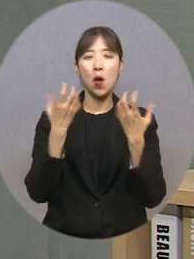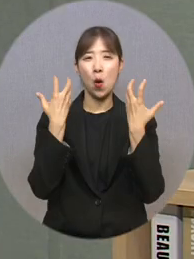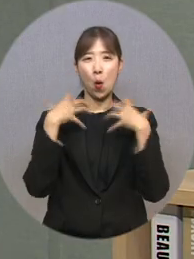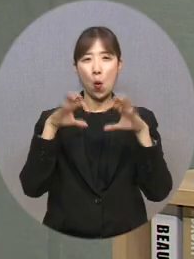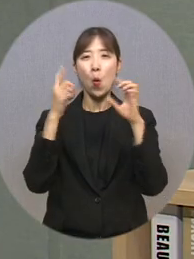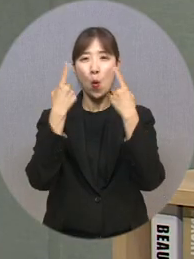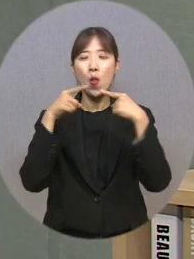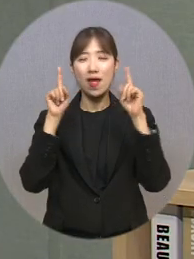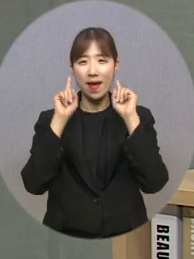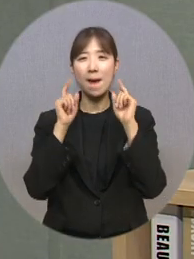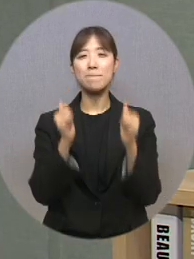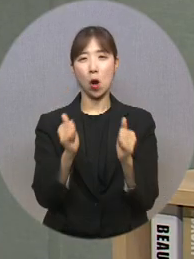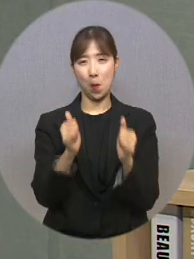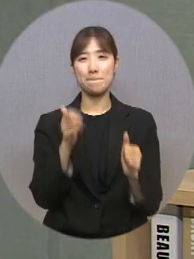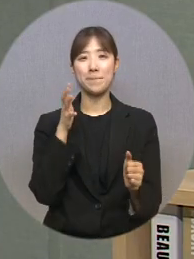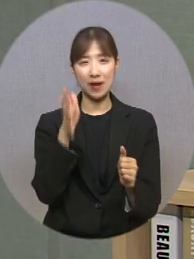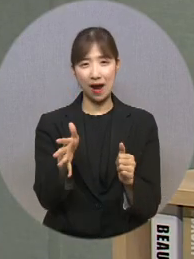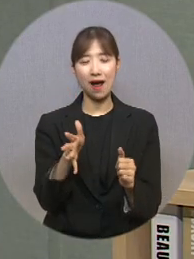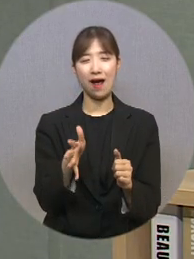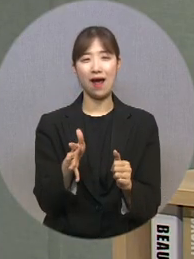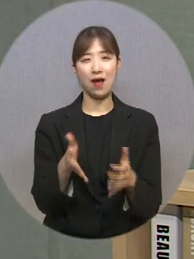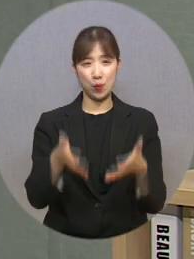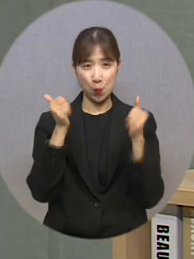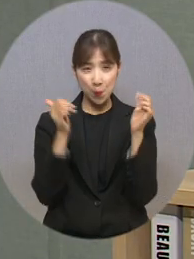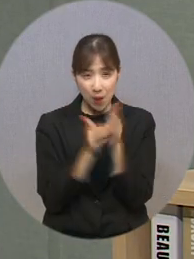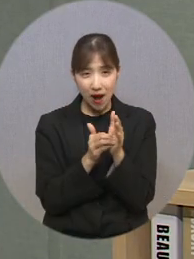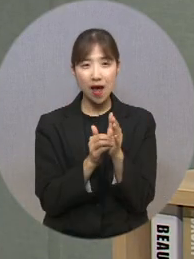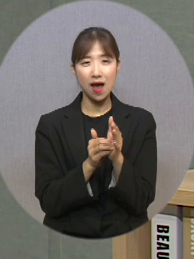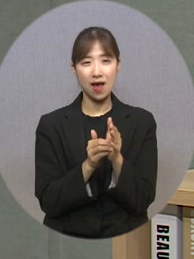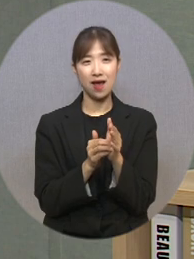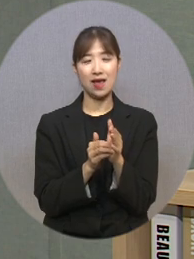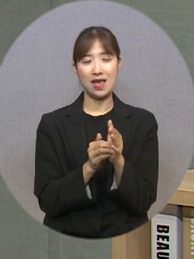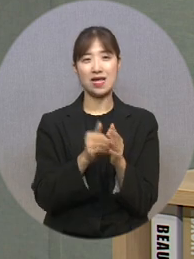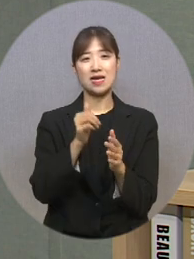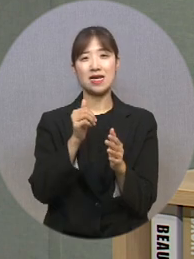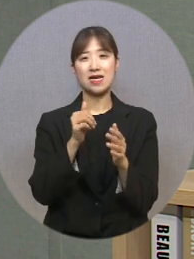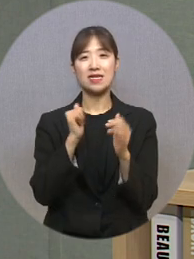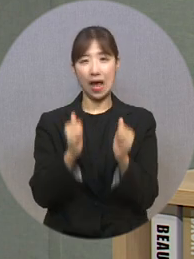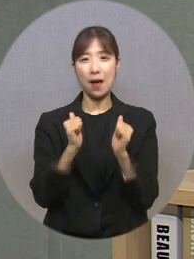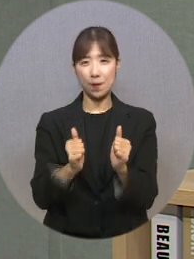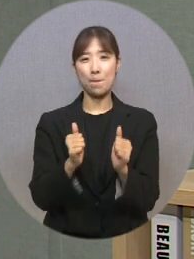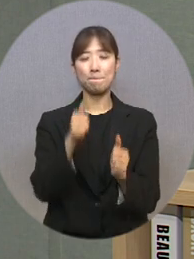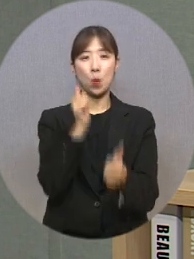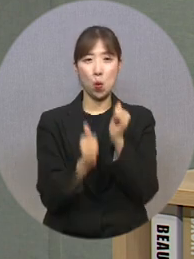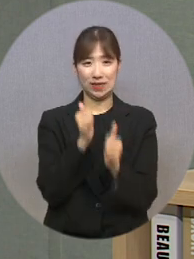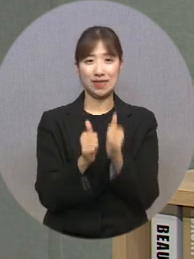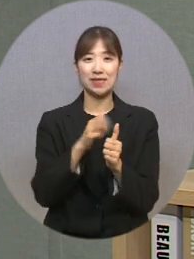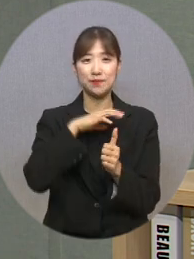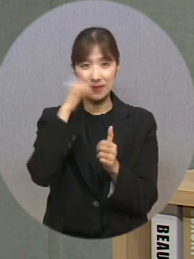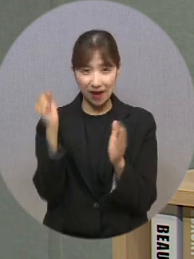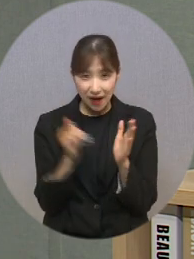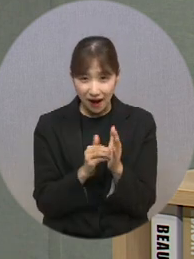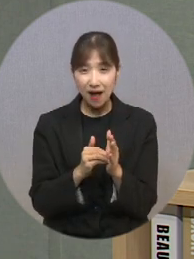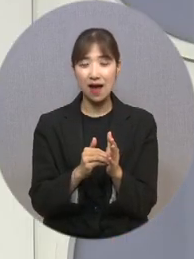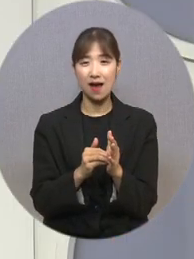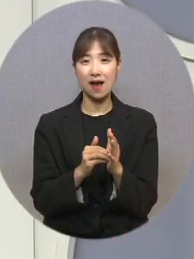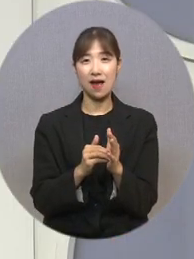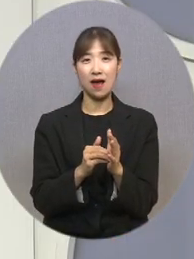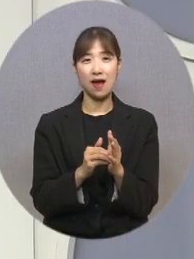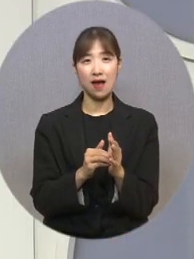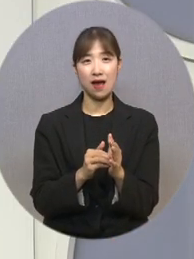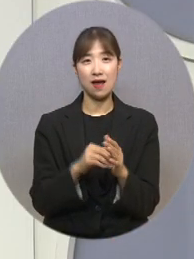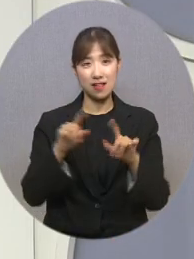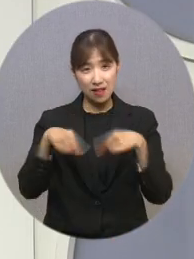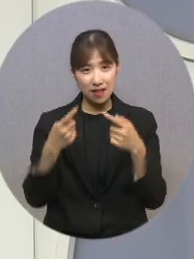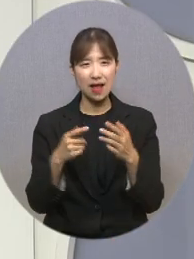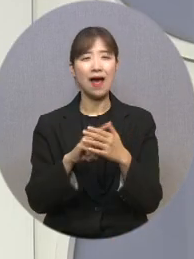법대를 나오셔가지고 바로 사법고시를 예, 합격하셨고 예, 예. 바로 했습니까? 아니 학교